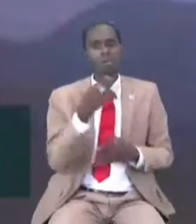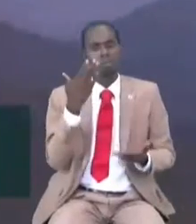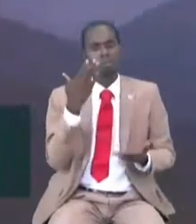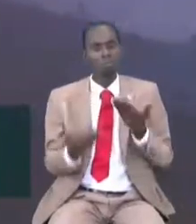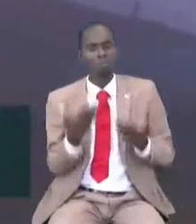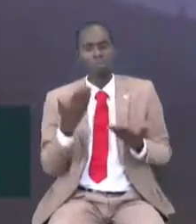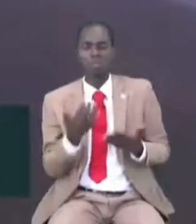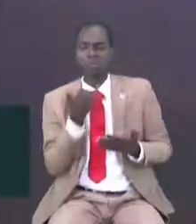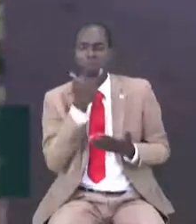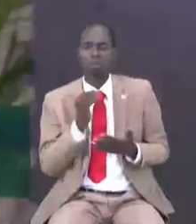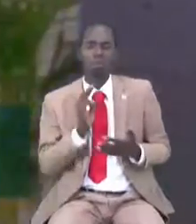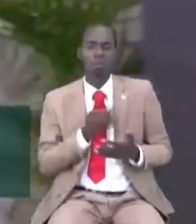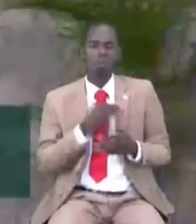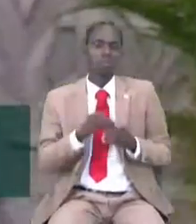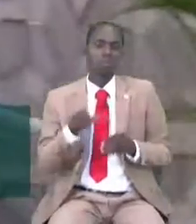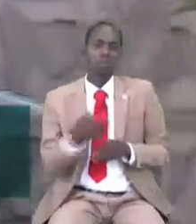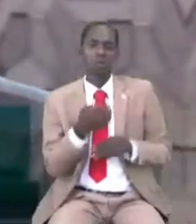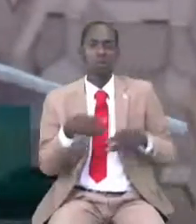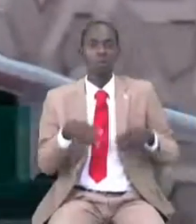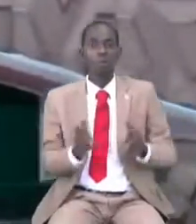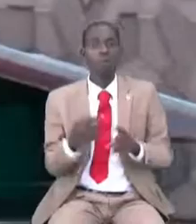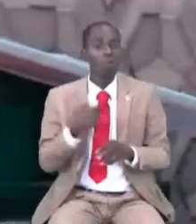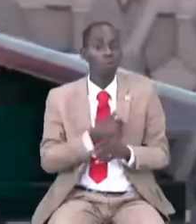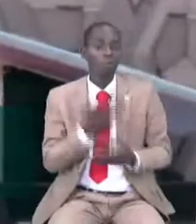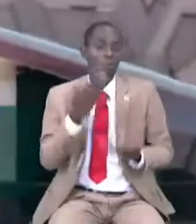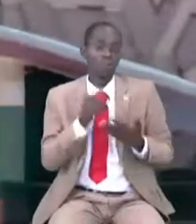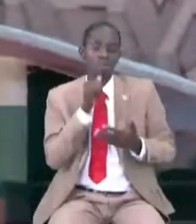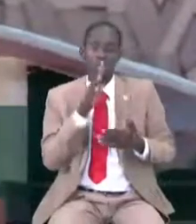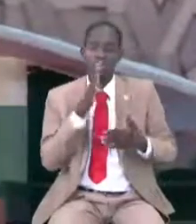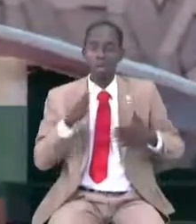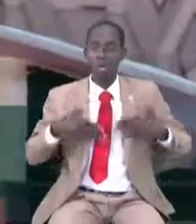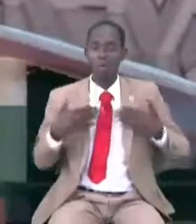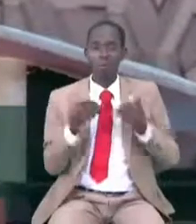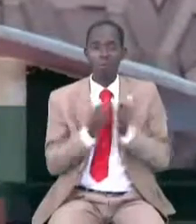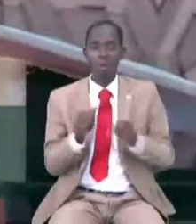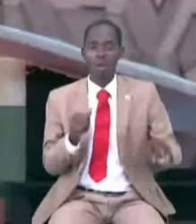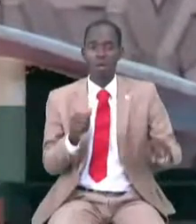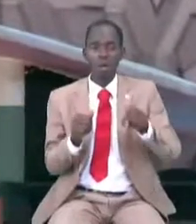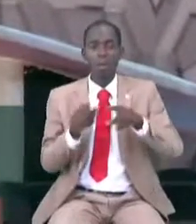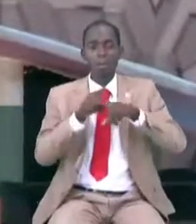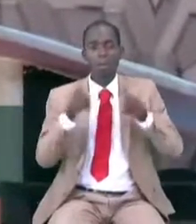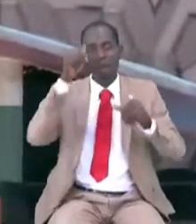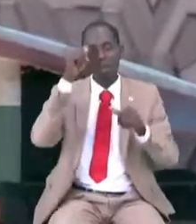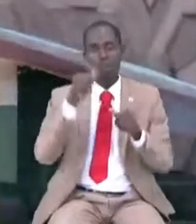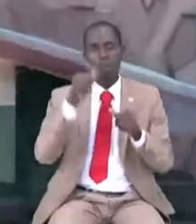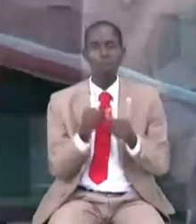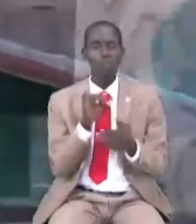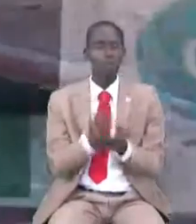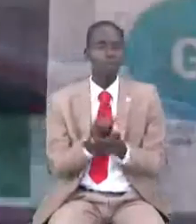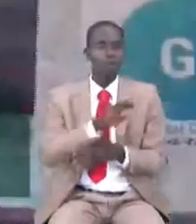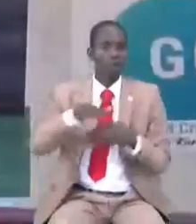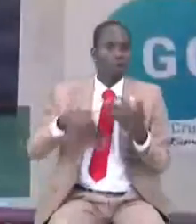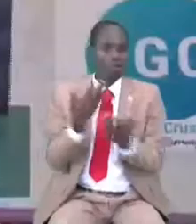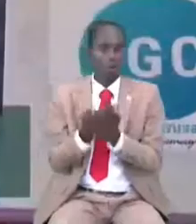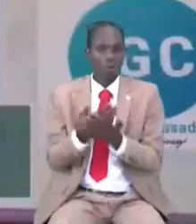rappeler que tous ces gens-là, qu'ils soient proches ou des gens de loin, qu'ils soient comme